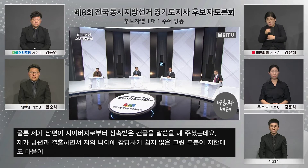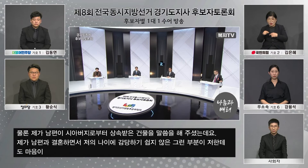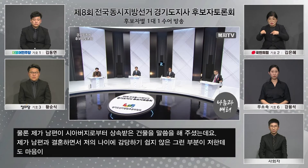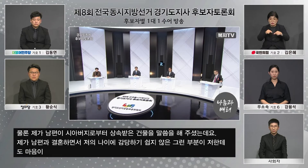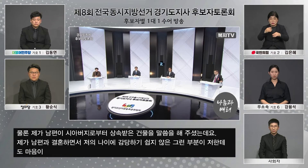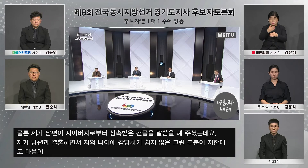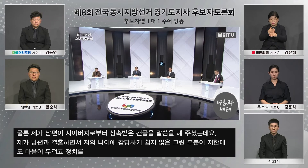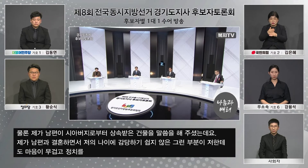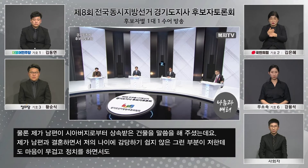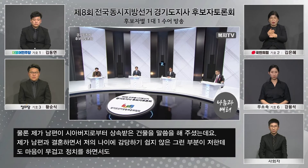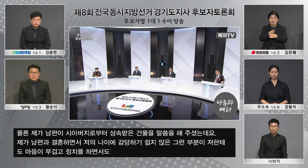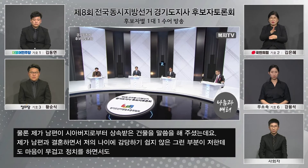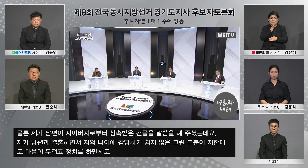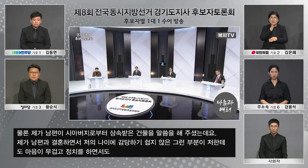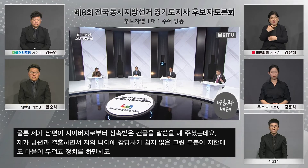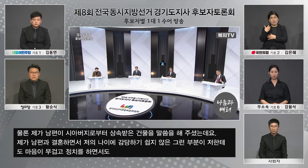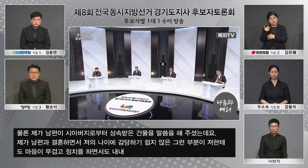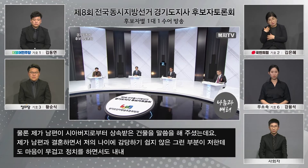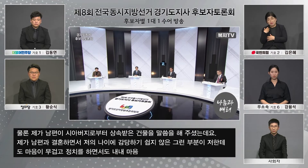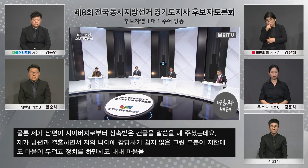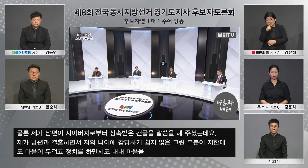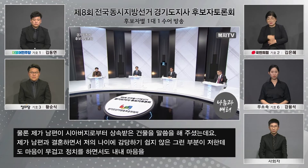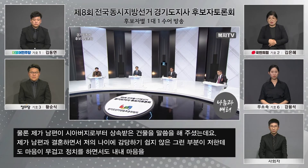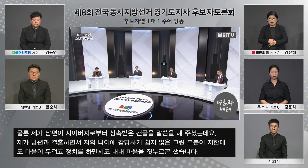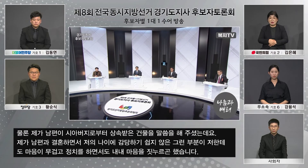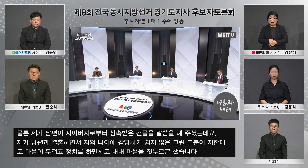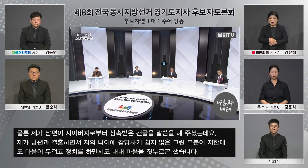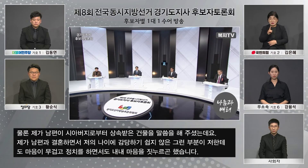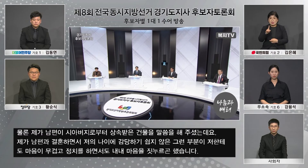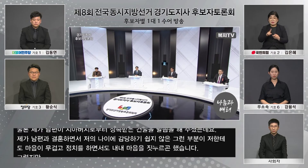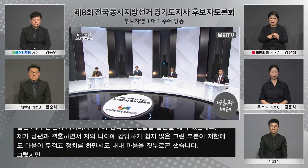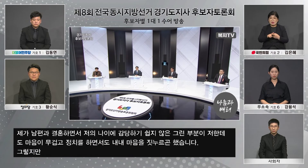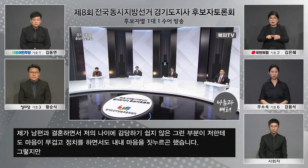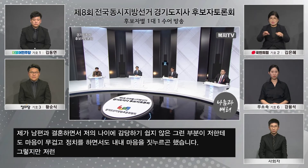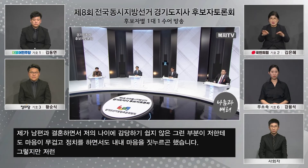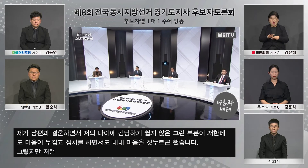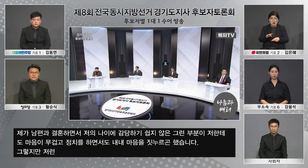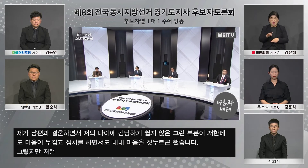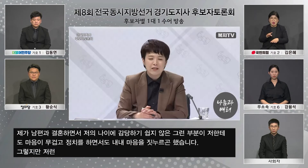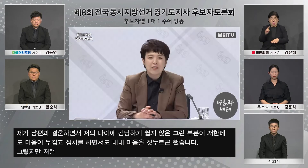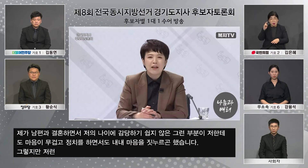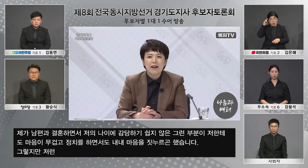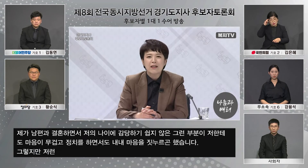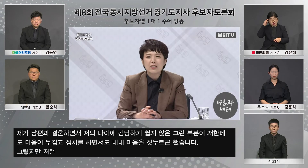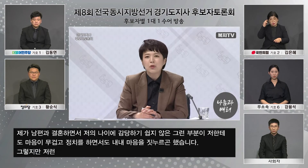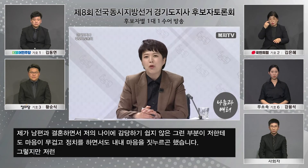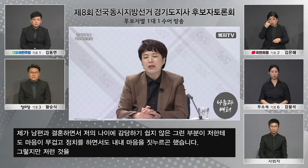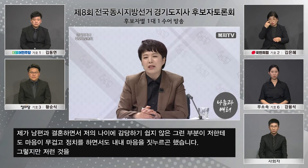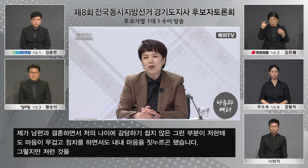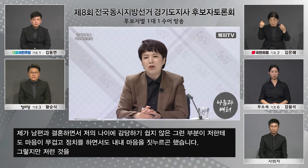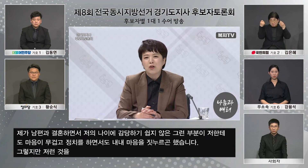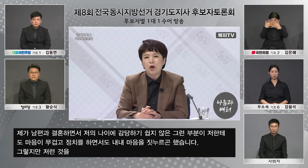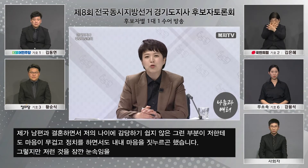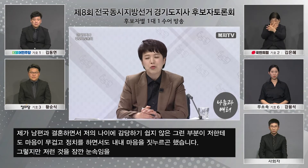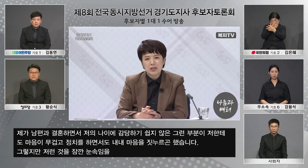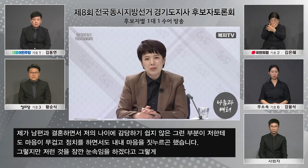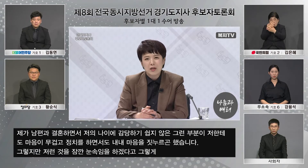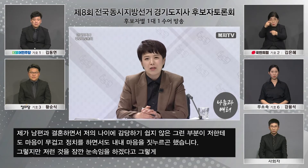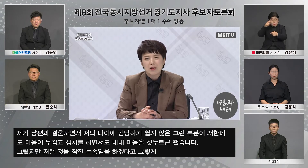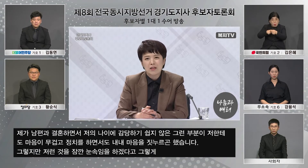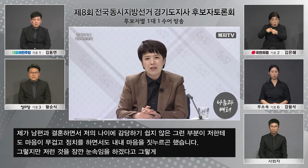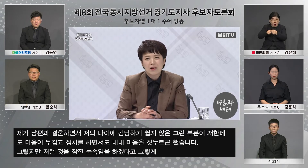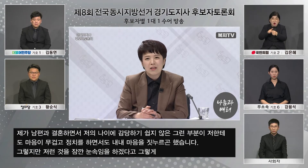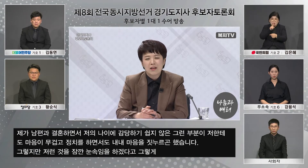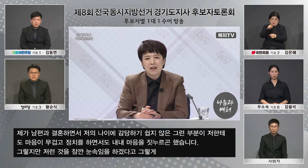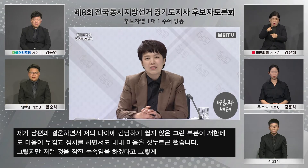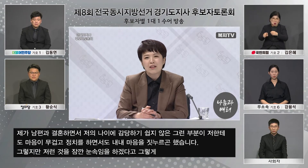마음을 짓누르곤 했습니다. 그렇지만 저런 것을 잠깐 눈속임을 하겠다고 그렇게 신고에 대해서 허투루